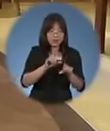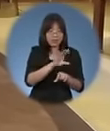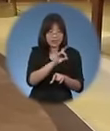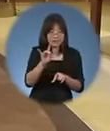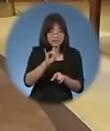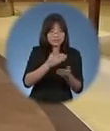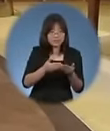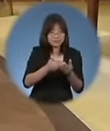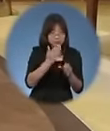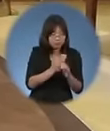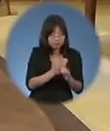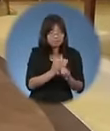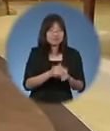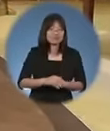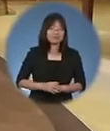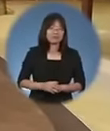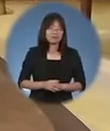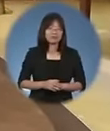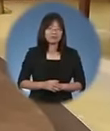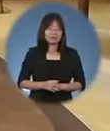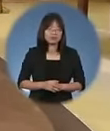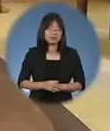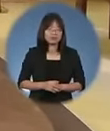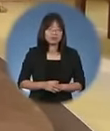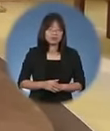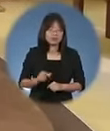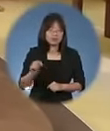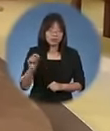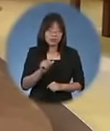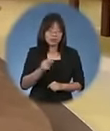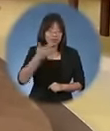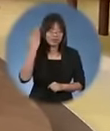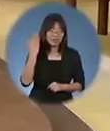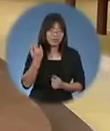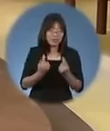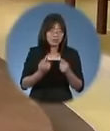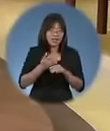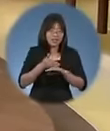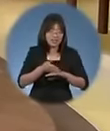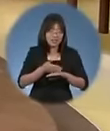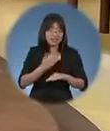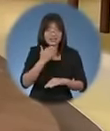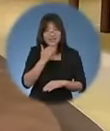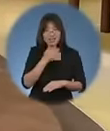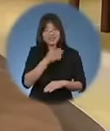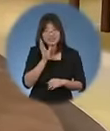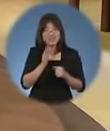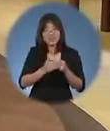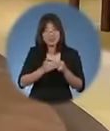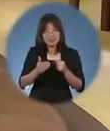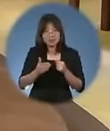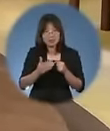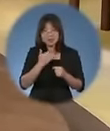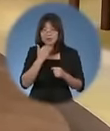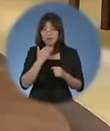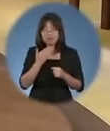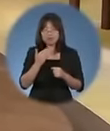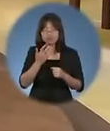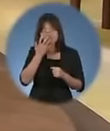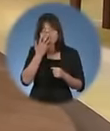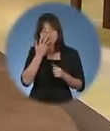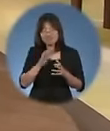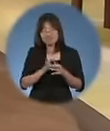그리고 계세요? 네. 작업을. 근데 이제 속도가 옛날보다 훨씬 느려진 것뿐이죠. 연세도 있고 하니까. 나이는 별로 잘